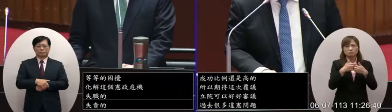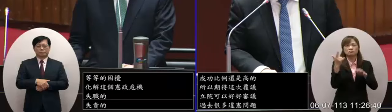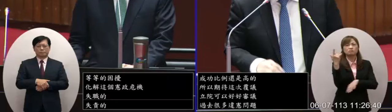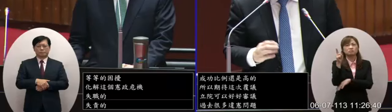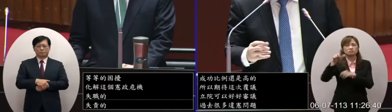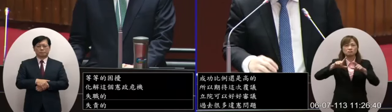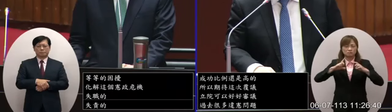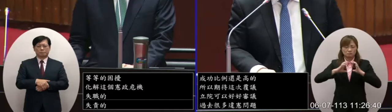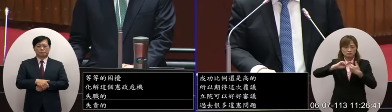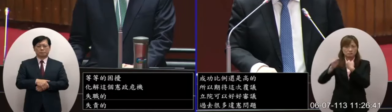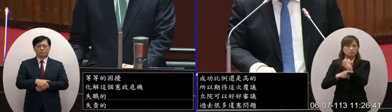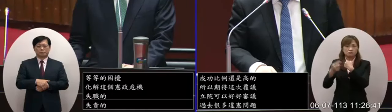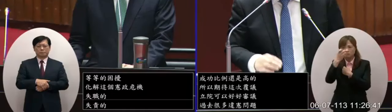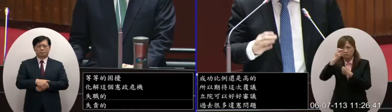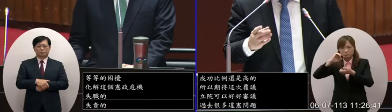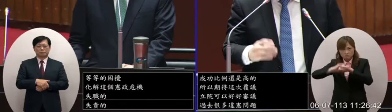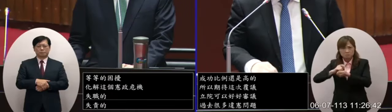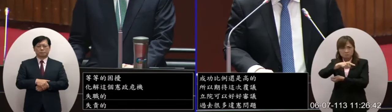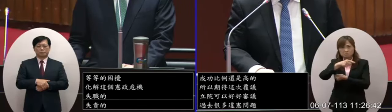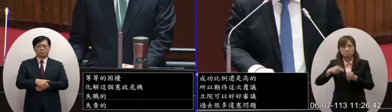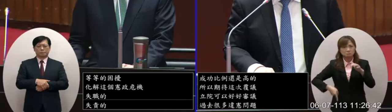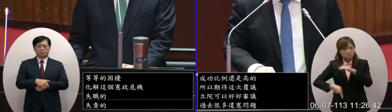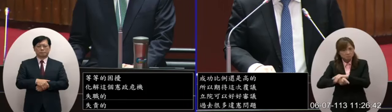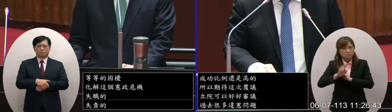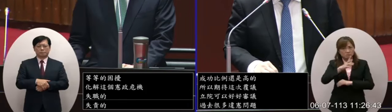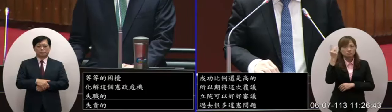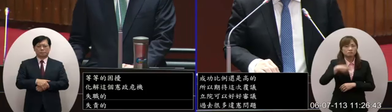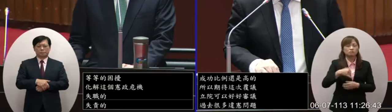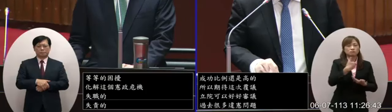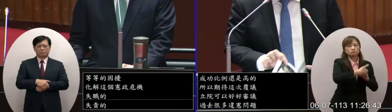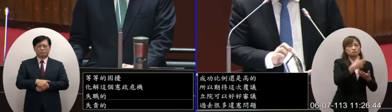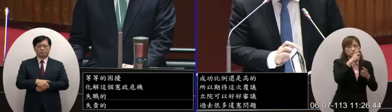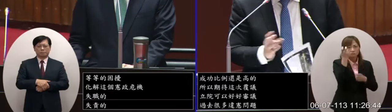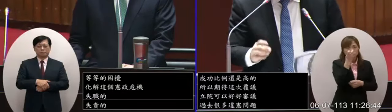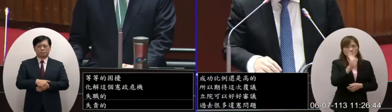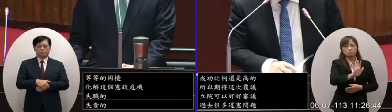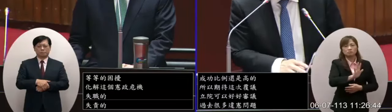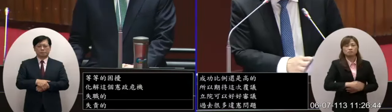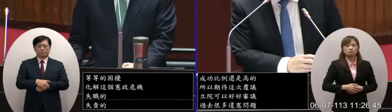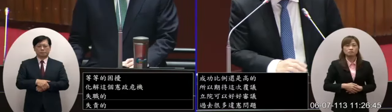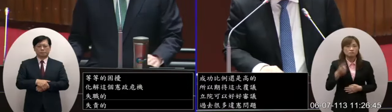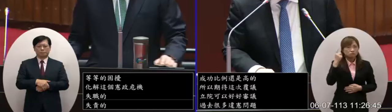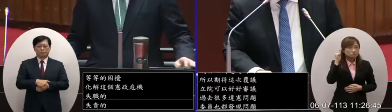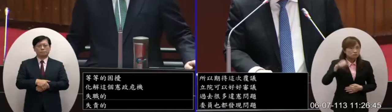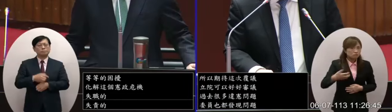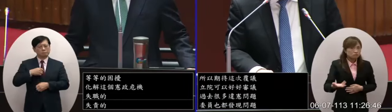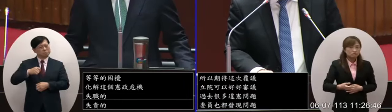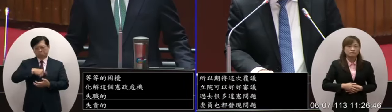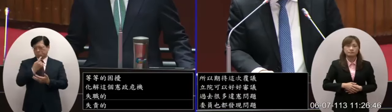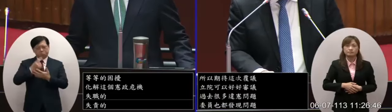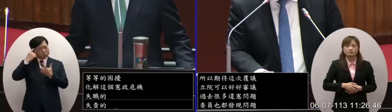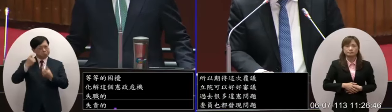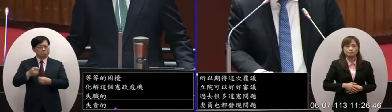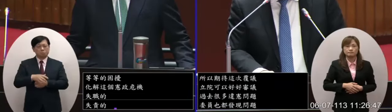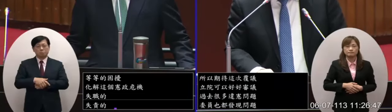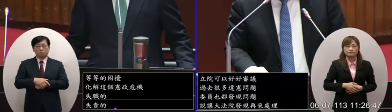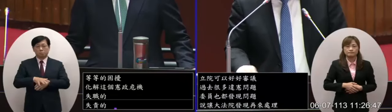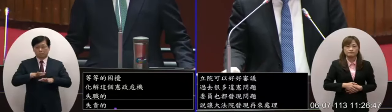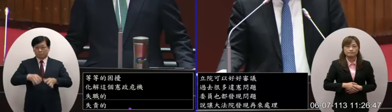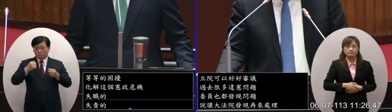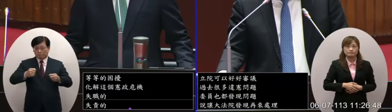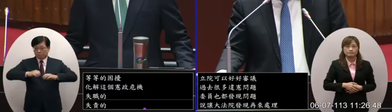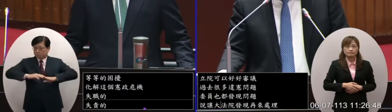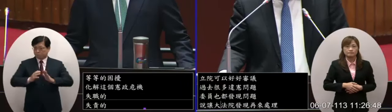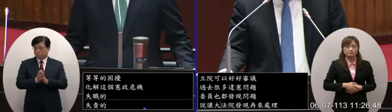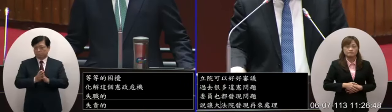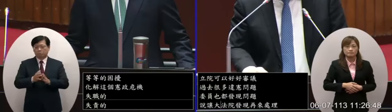宪才来做处理。我认为那个都是在历史上对立法院都是一个负面的一个印象。好，院长同意这样的看法吧？ 完全同意委员的看法，所以我们在第一